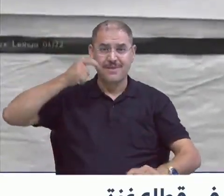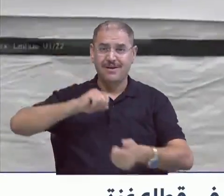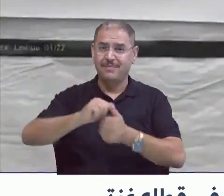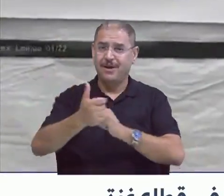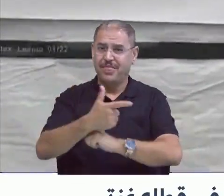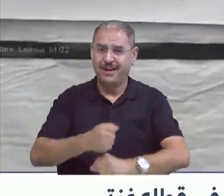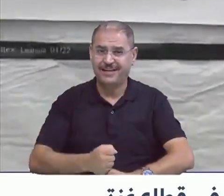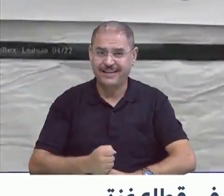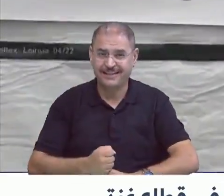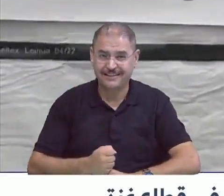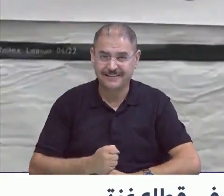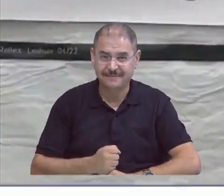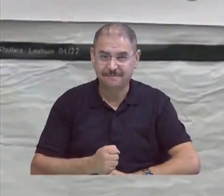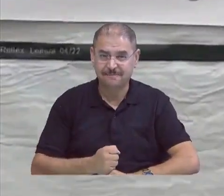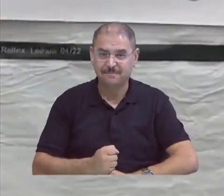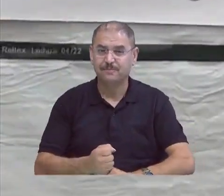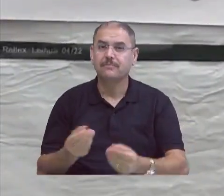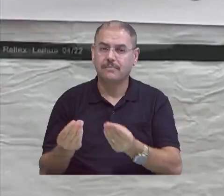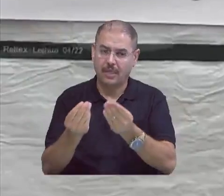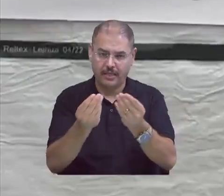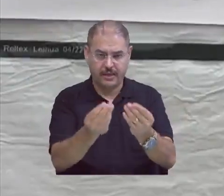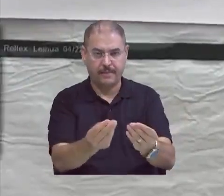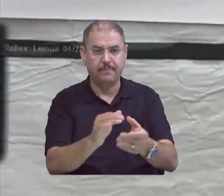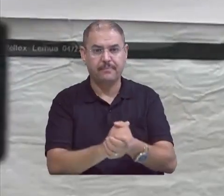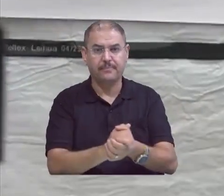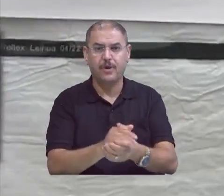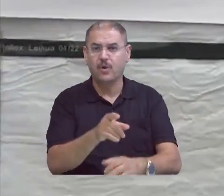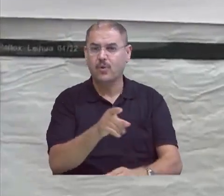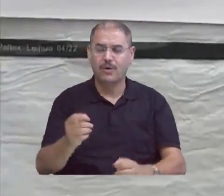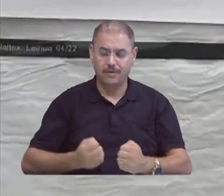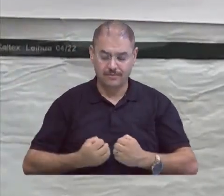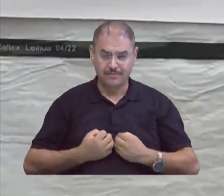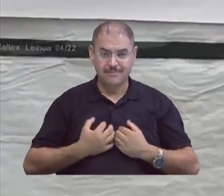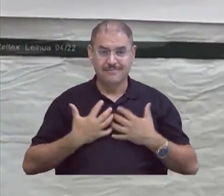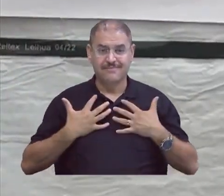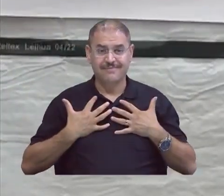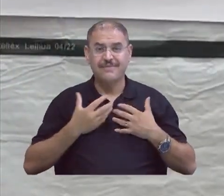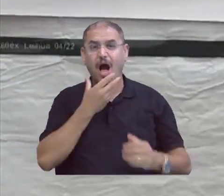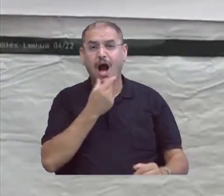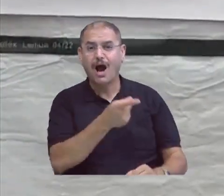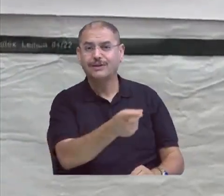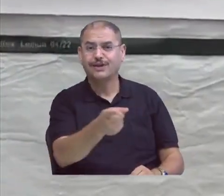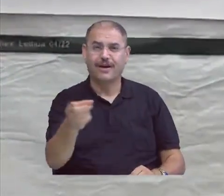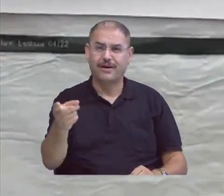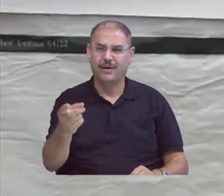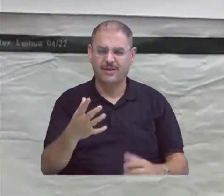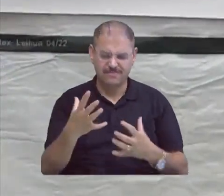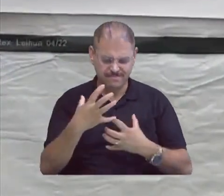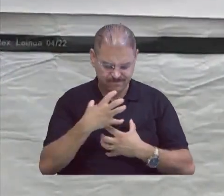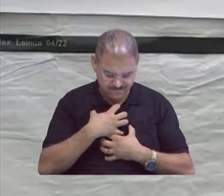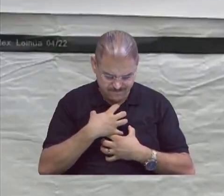بن الحسين بتقديم مبادرة استعادة الأمل للأهل في القطاع ممثلة